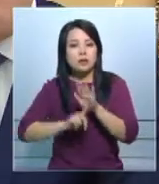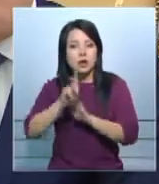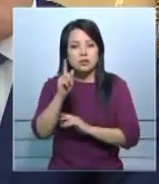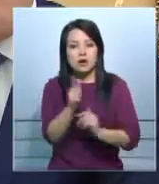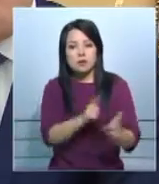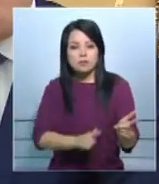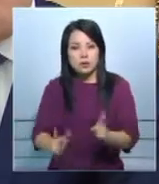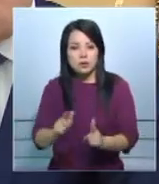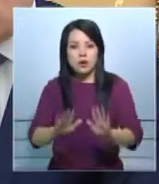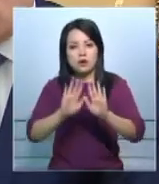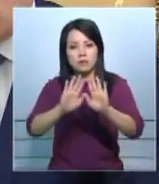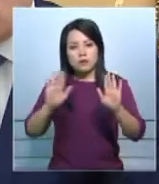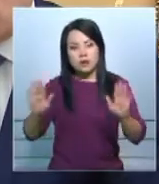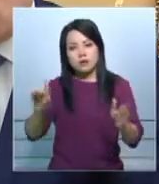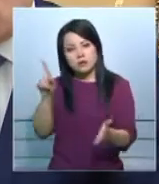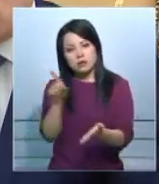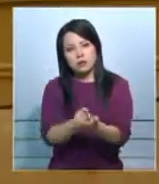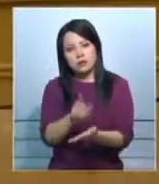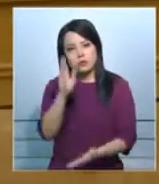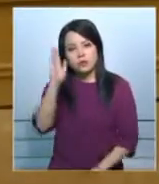к самой выставке.